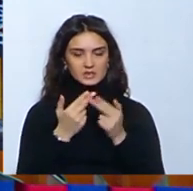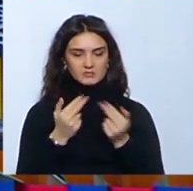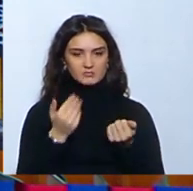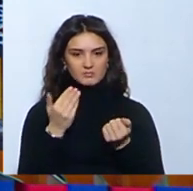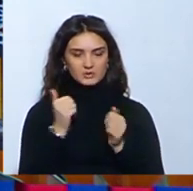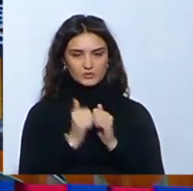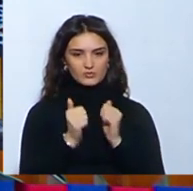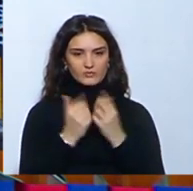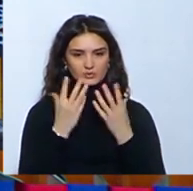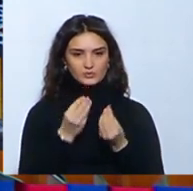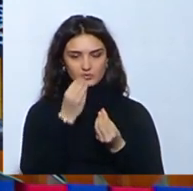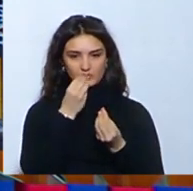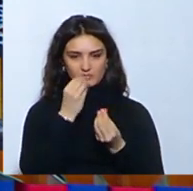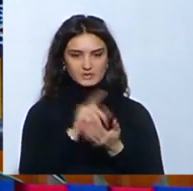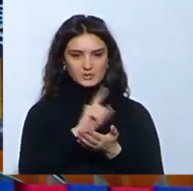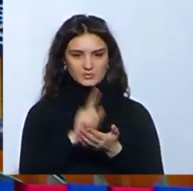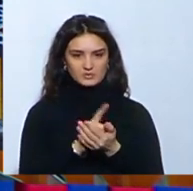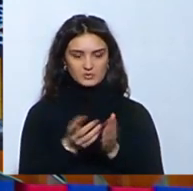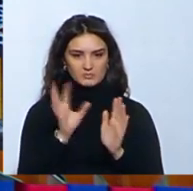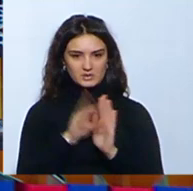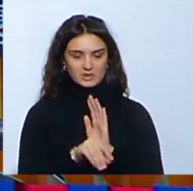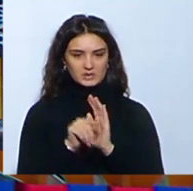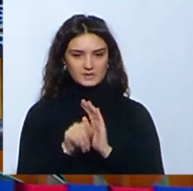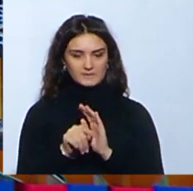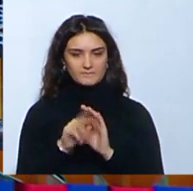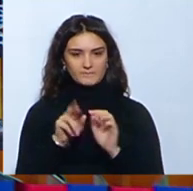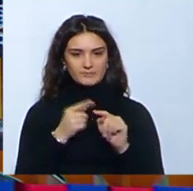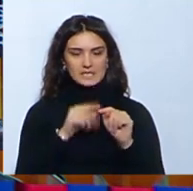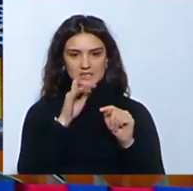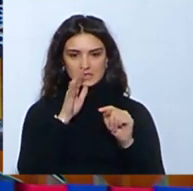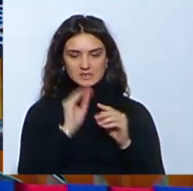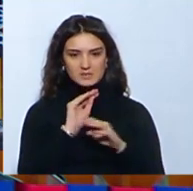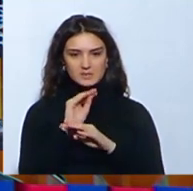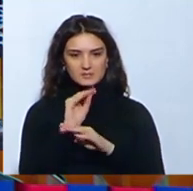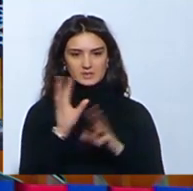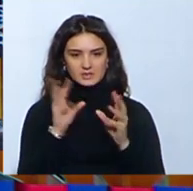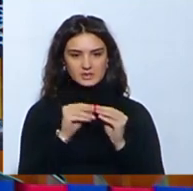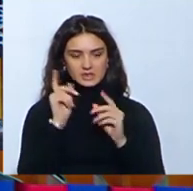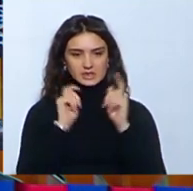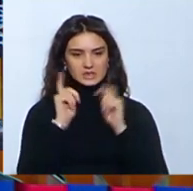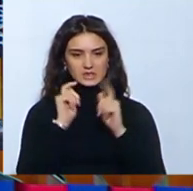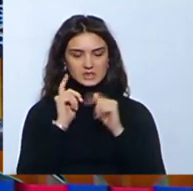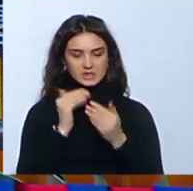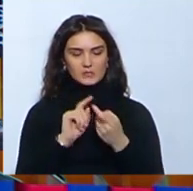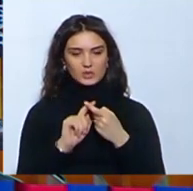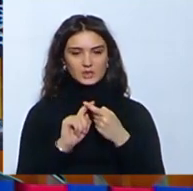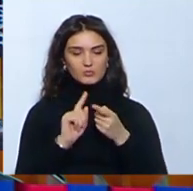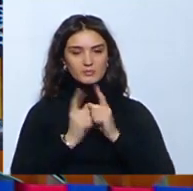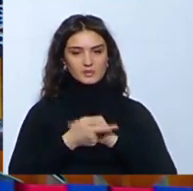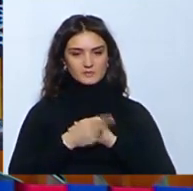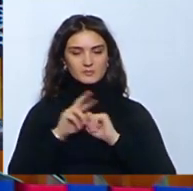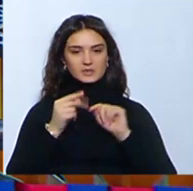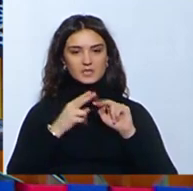მათი ყოველდღიური რაციონის აუცილებელი შემადგენელი ნაწილი. ასაკის მათებასთან ერთად რძის ნაწარმთან ჩვენი დამოკიდებულება იცვლება